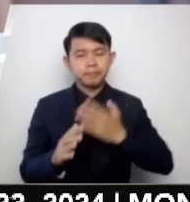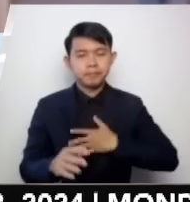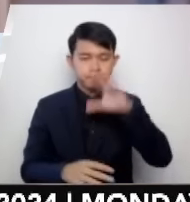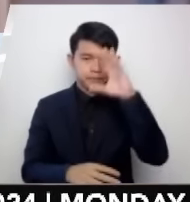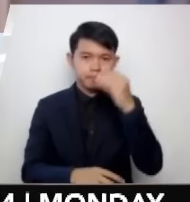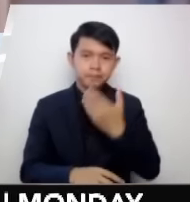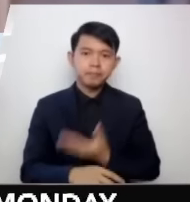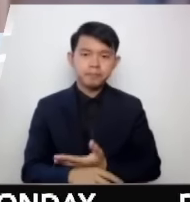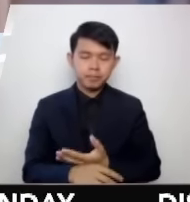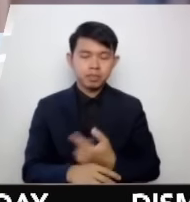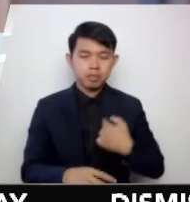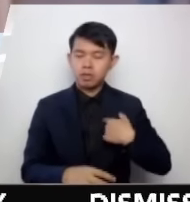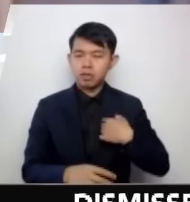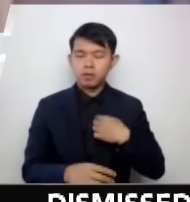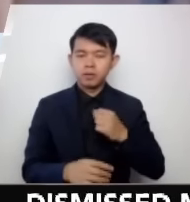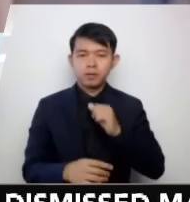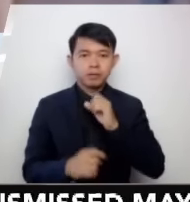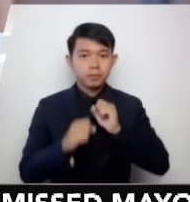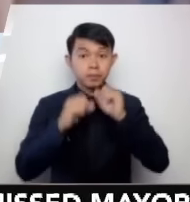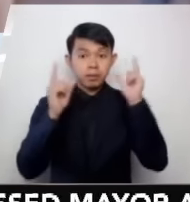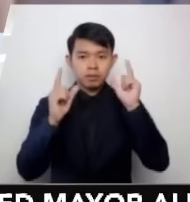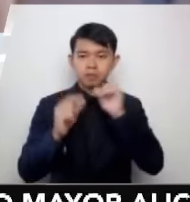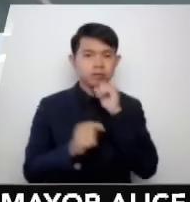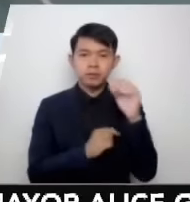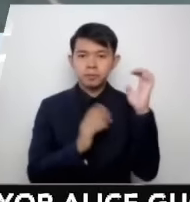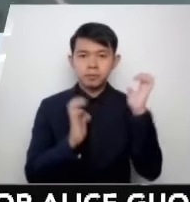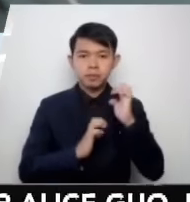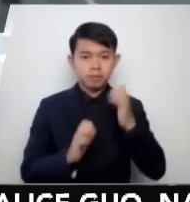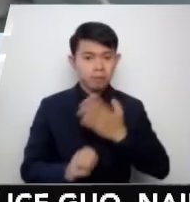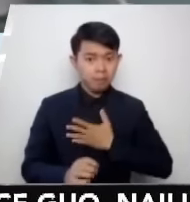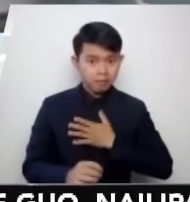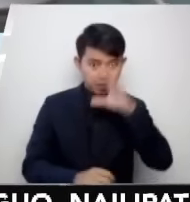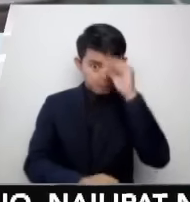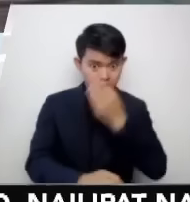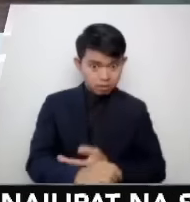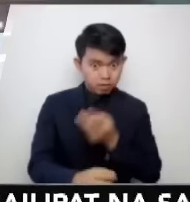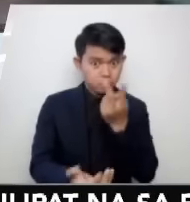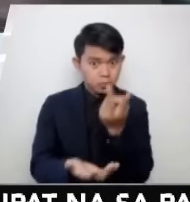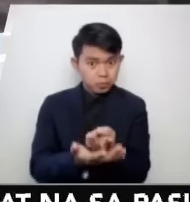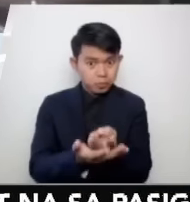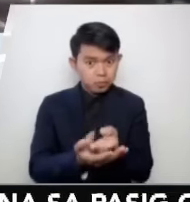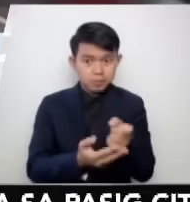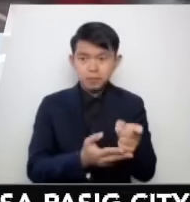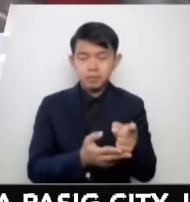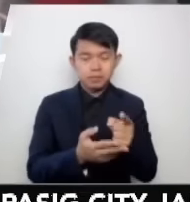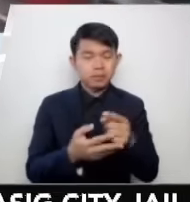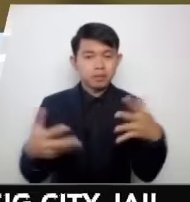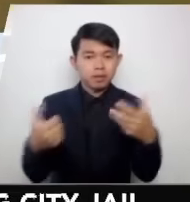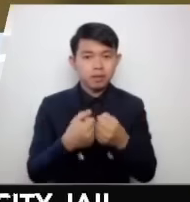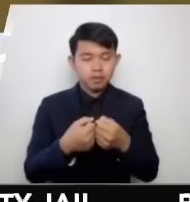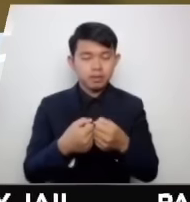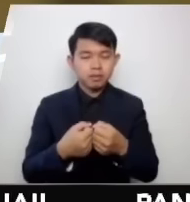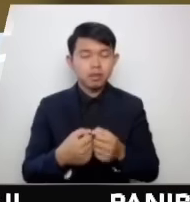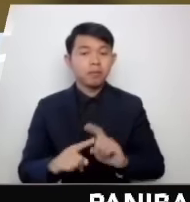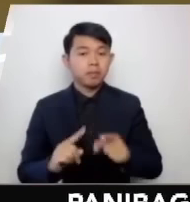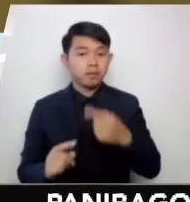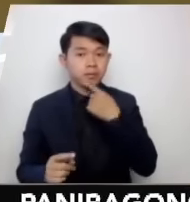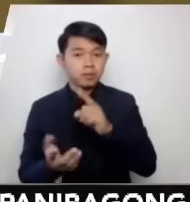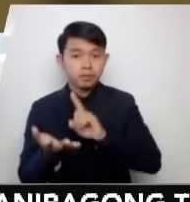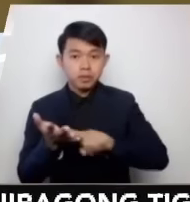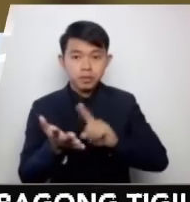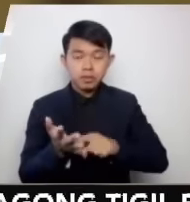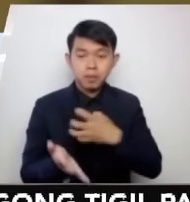bigla eh. Hindi ko kakalain na yung anak ko na pala yun. Ayon sa pulisya, self-accident ang nangyari. Pero base raw sa pahayag